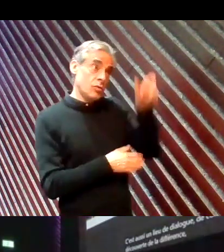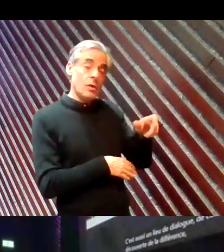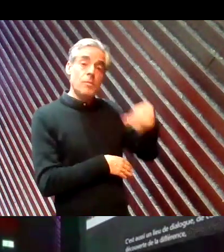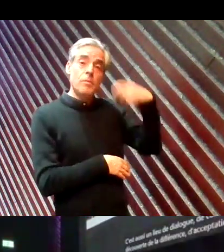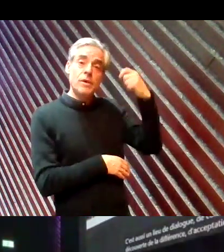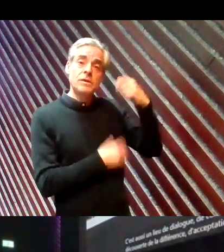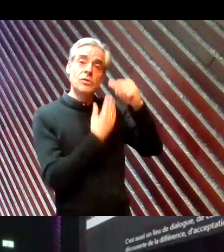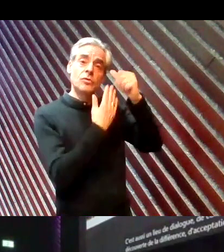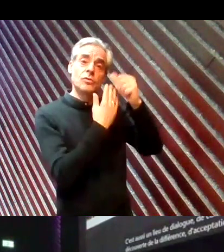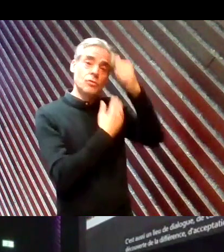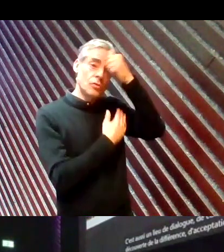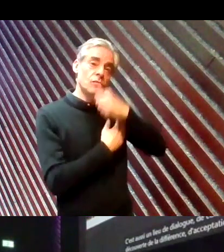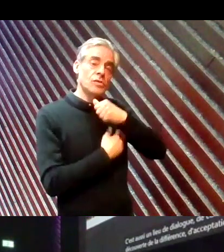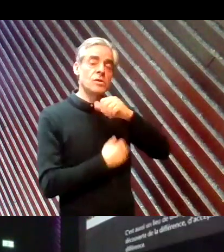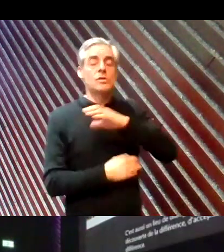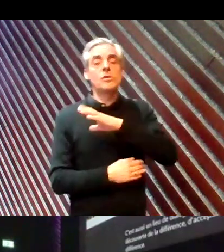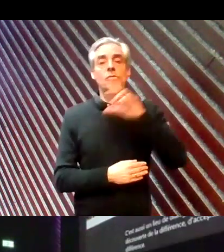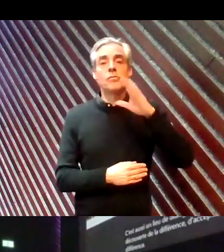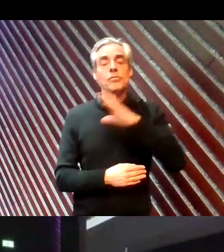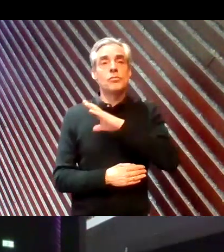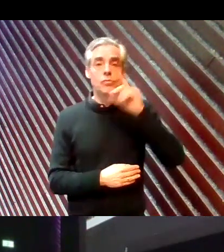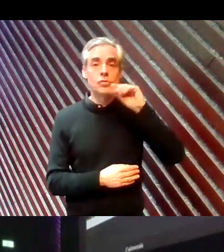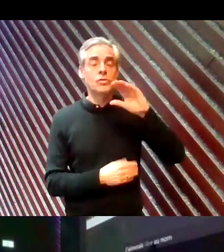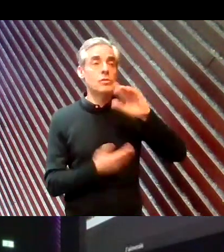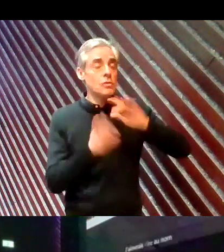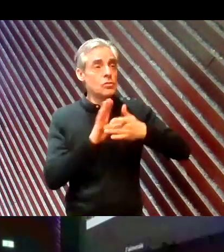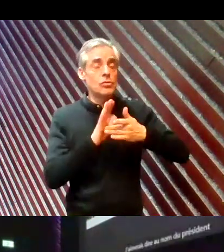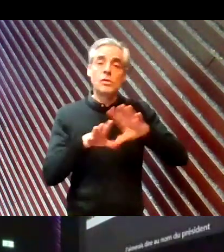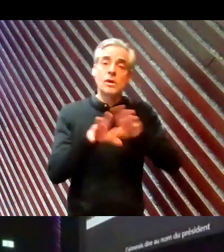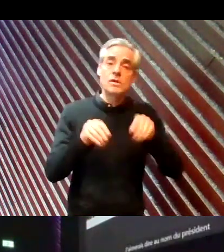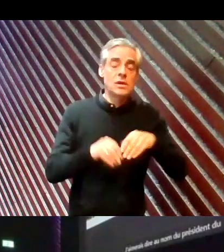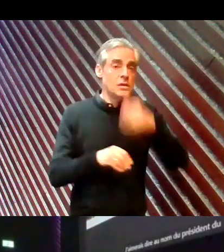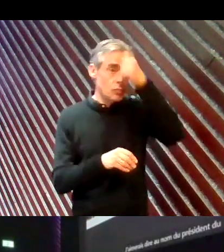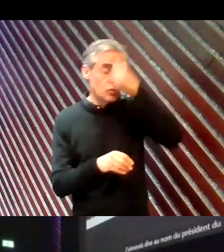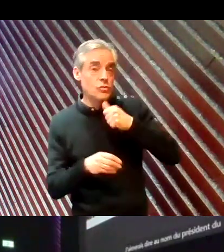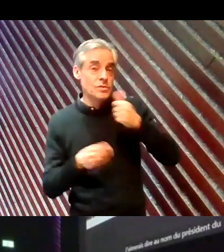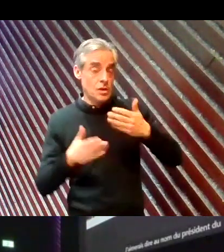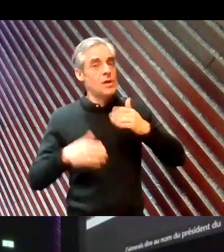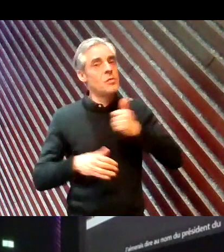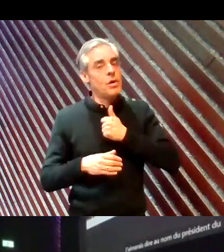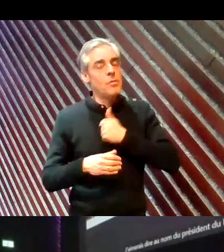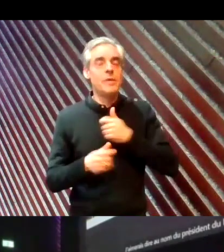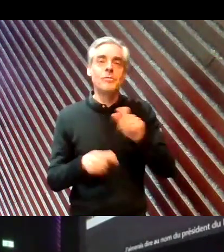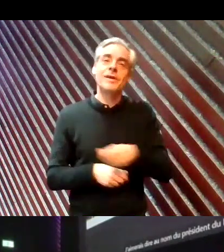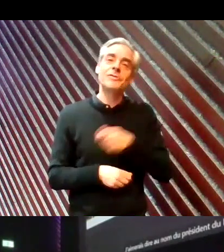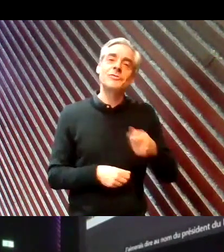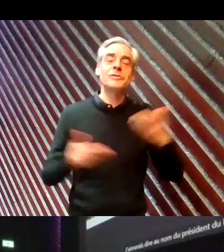du musée, Emmanuel Cazarrerou, au nom de toutes les équipes du musée, en mon propre, évidemment,